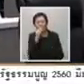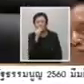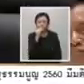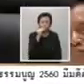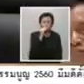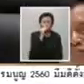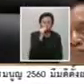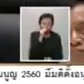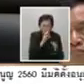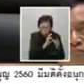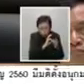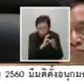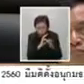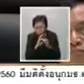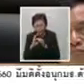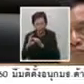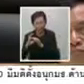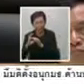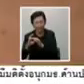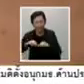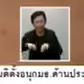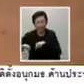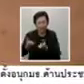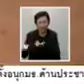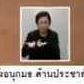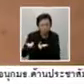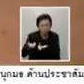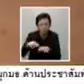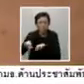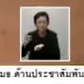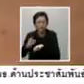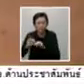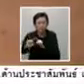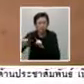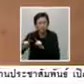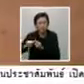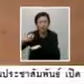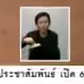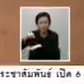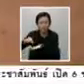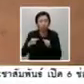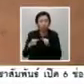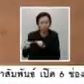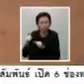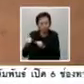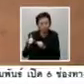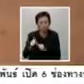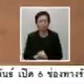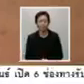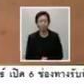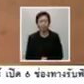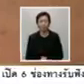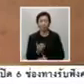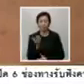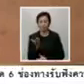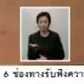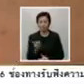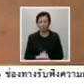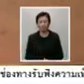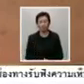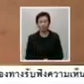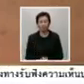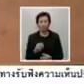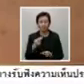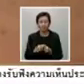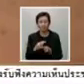าสู่เรื่องอื่นๆในการปฏิบัติหน้าที่ของรัฐบาลครับ ท่านประธานครับผม คุณ ยกมือก่อน อัครเดช